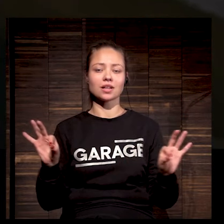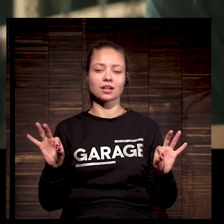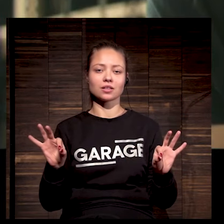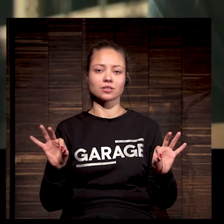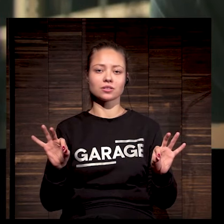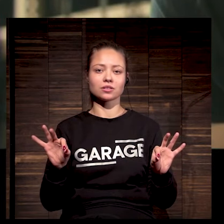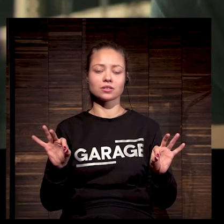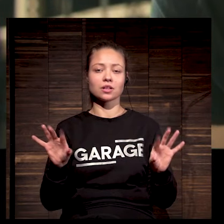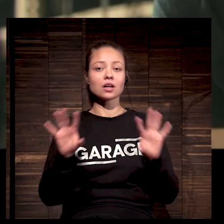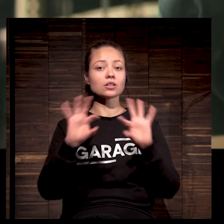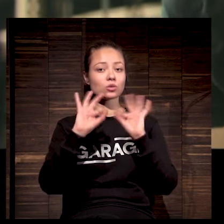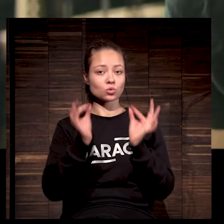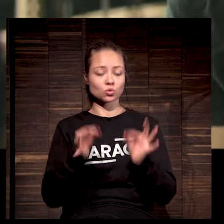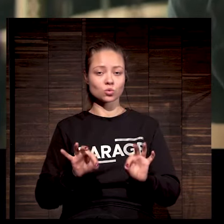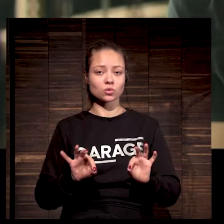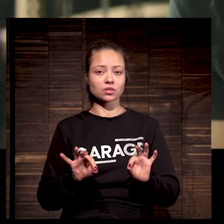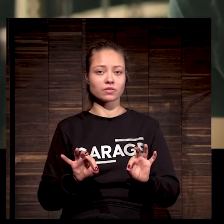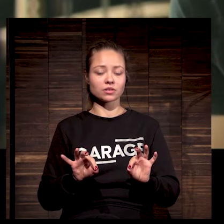искусство